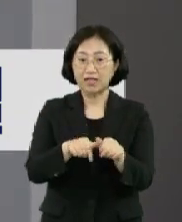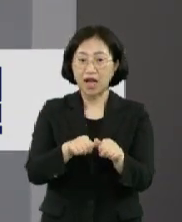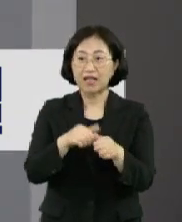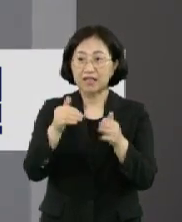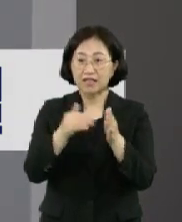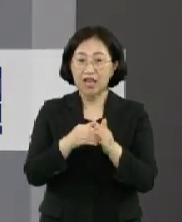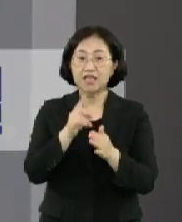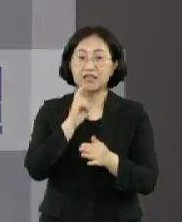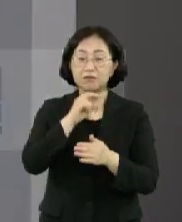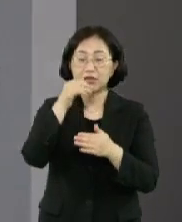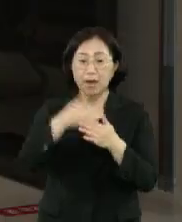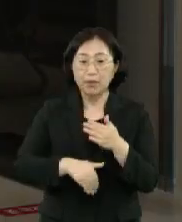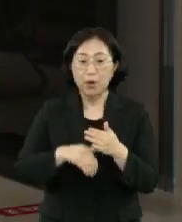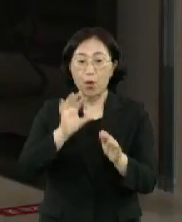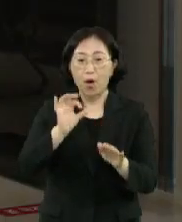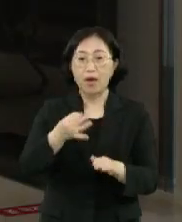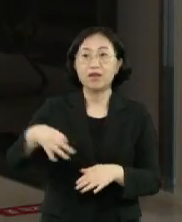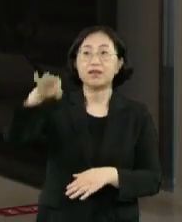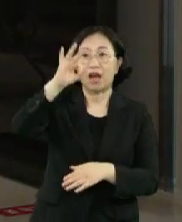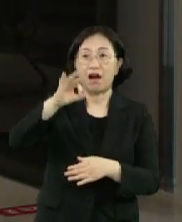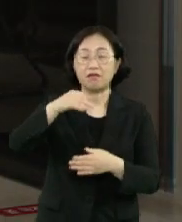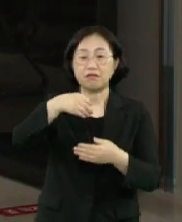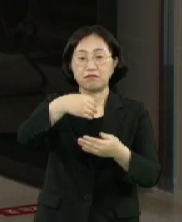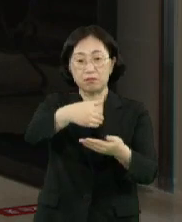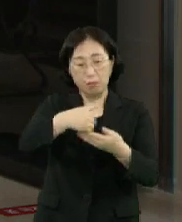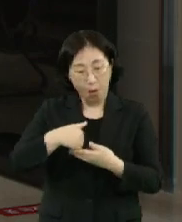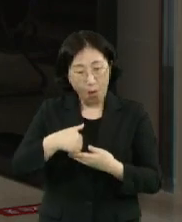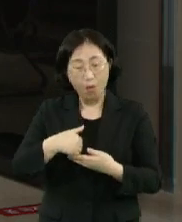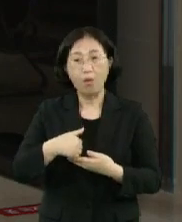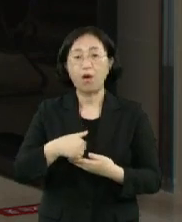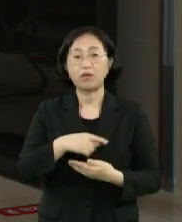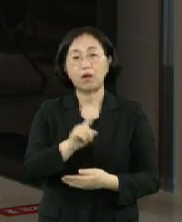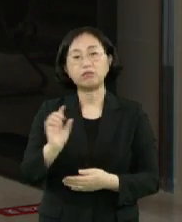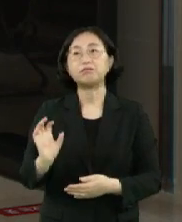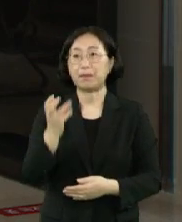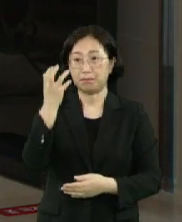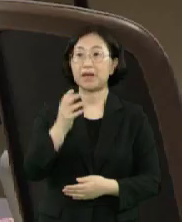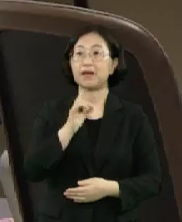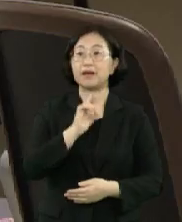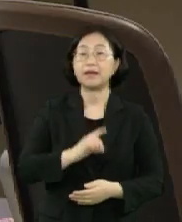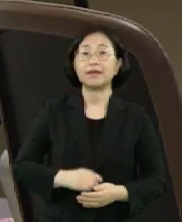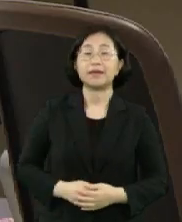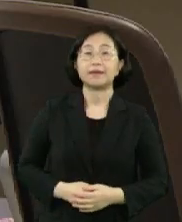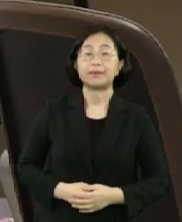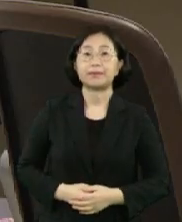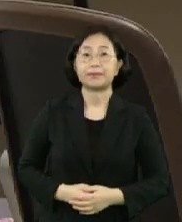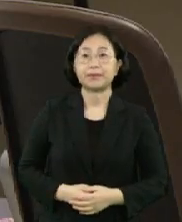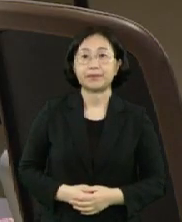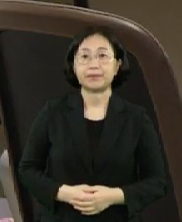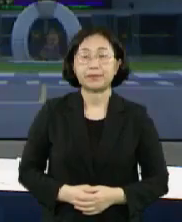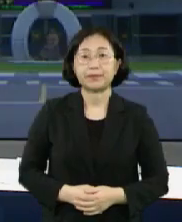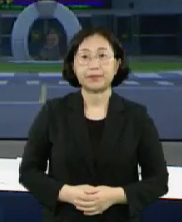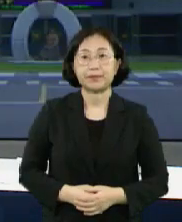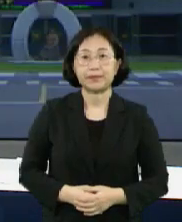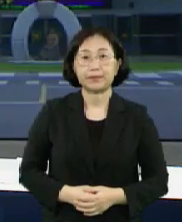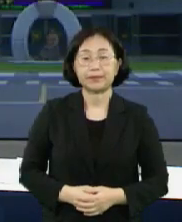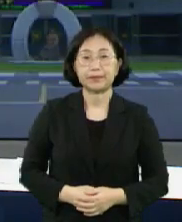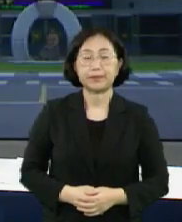20분을 남기고 임금 인상안을 요구하며 일방 통보해왔다고 반박했습니다.